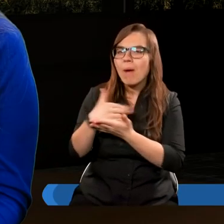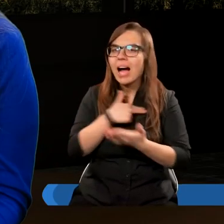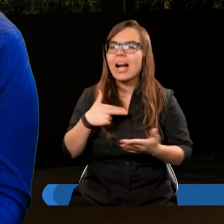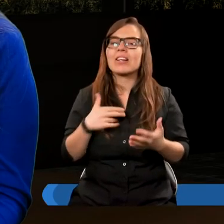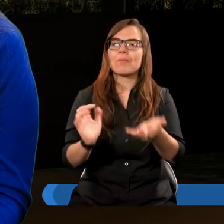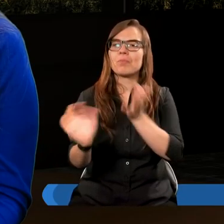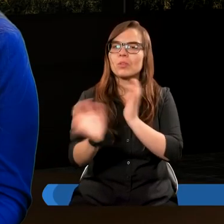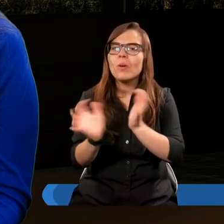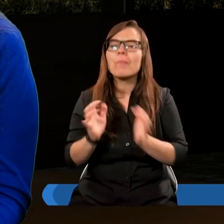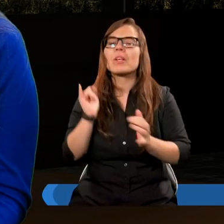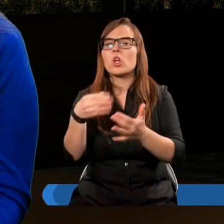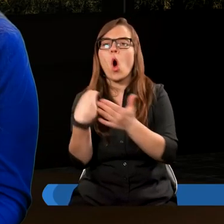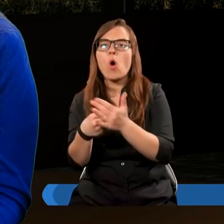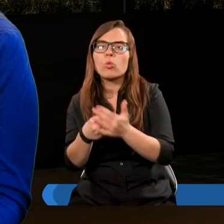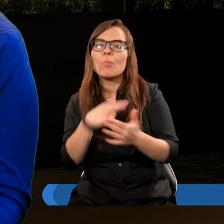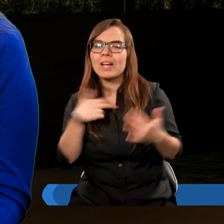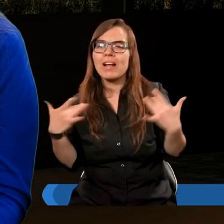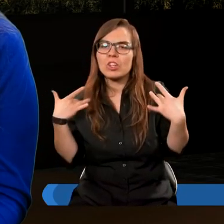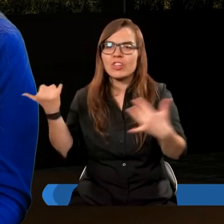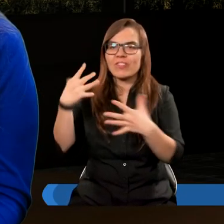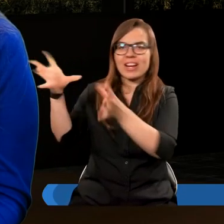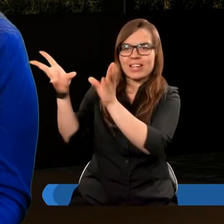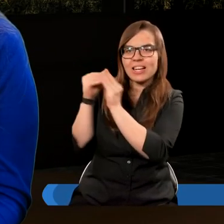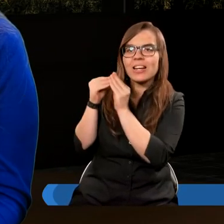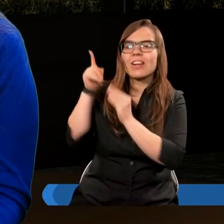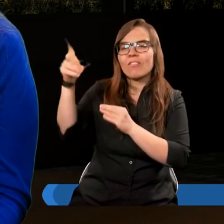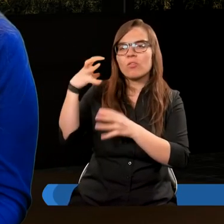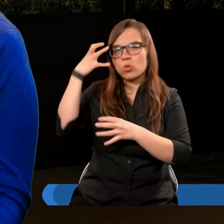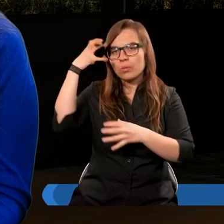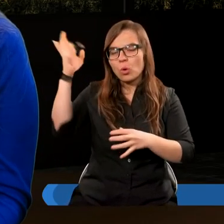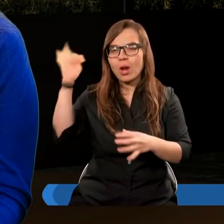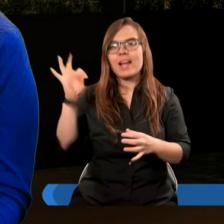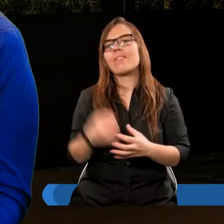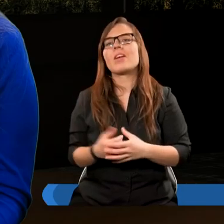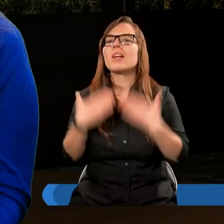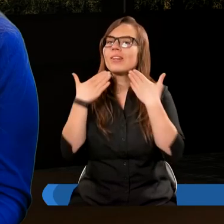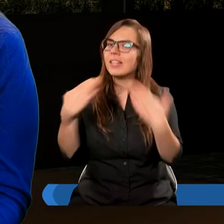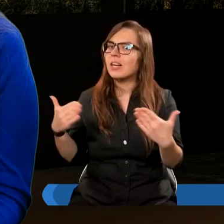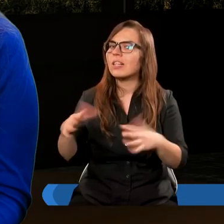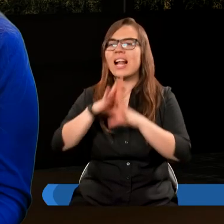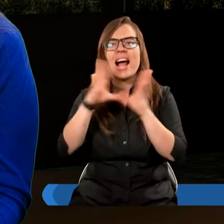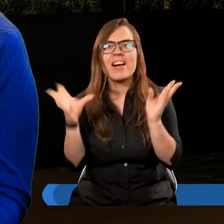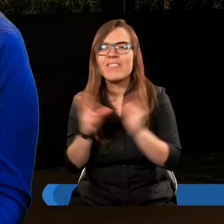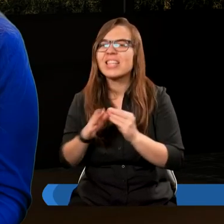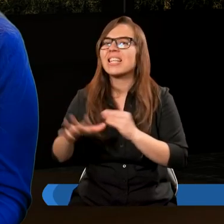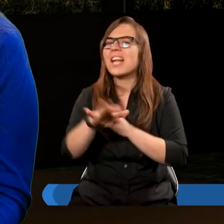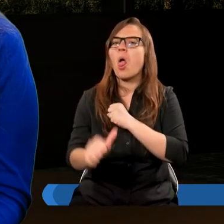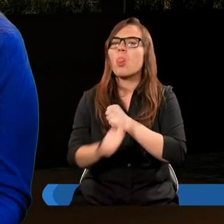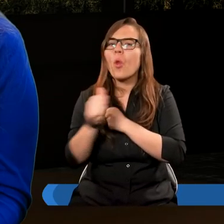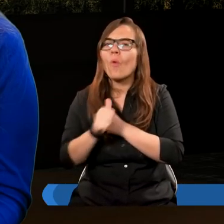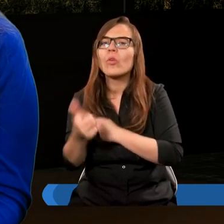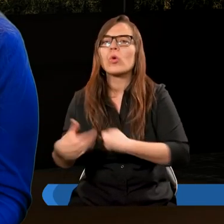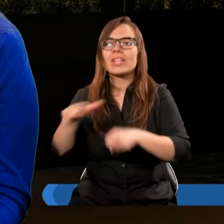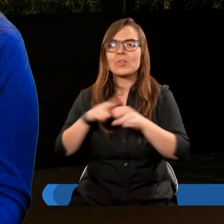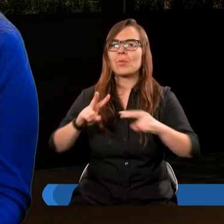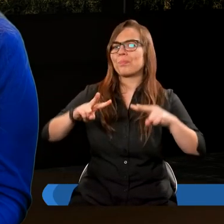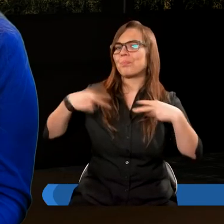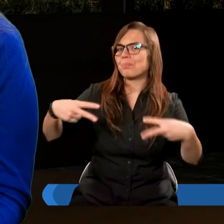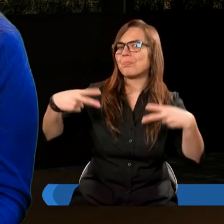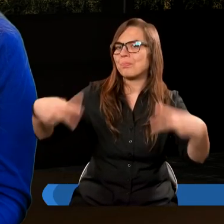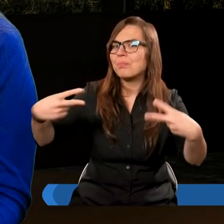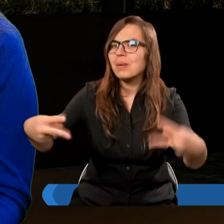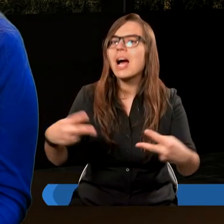naszym odkupieniem i tym, abyśmy mogli być razem z Tobą w Twoim Królestwie. Dziękujemy Ci za te wszystkie dowody, które już pokazałeś,